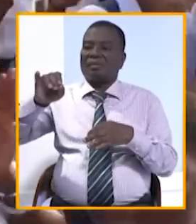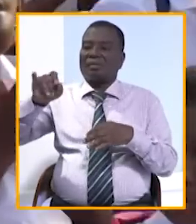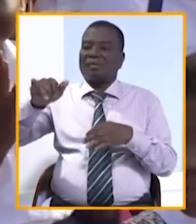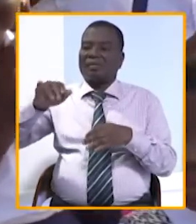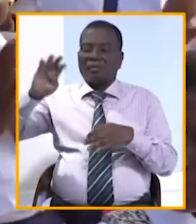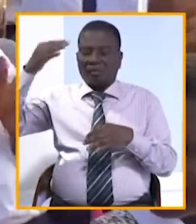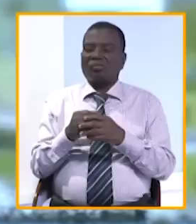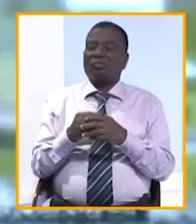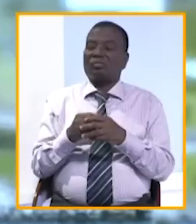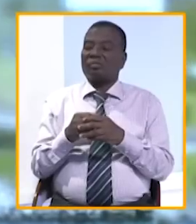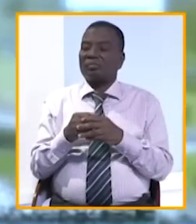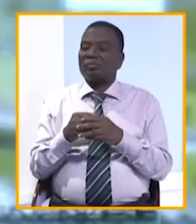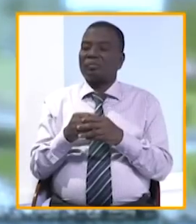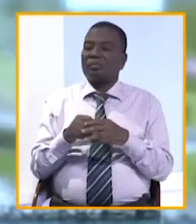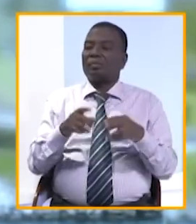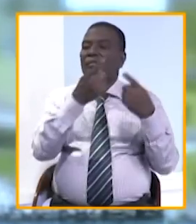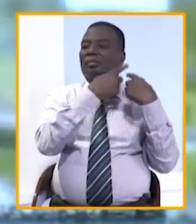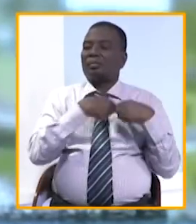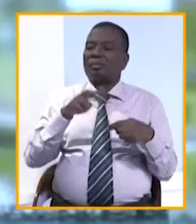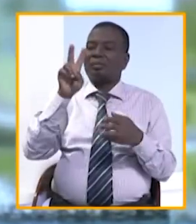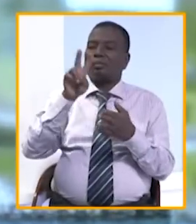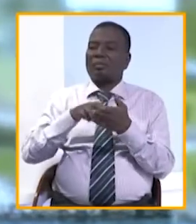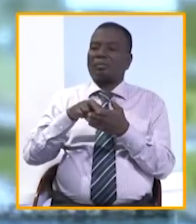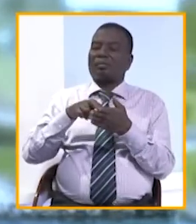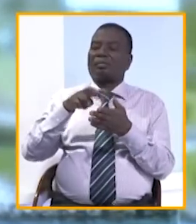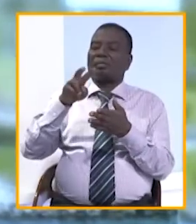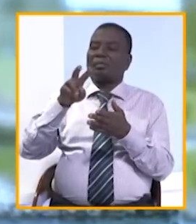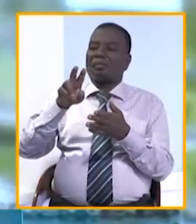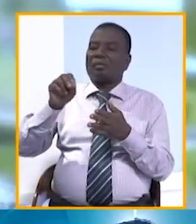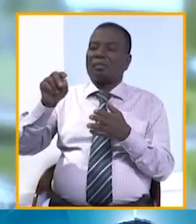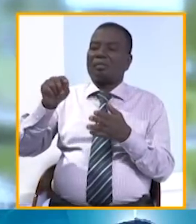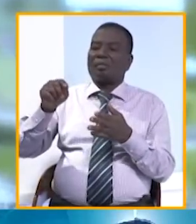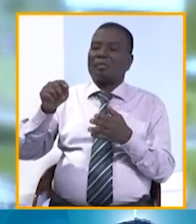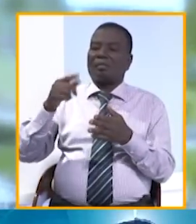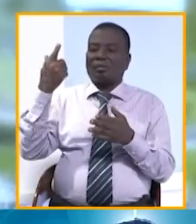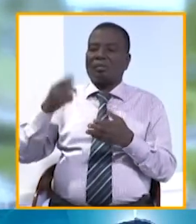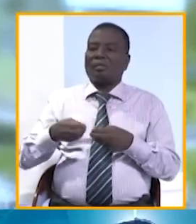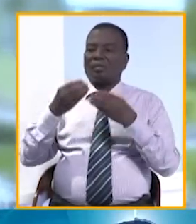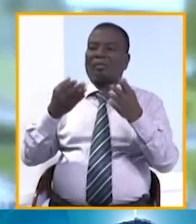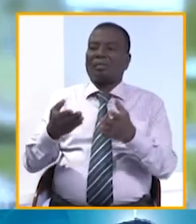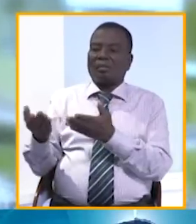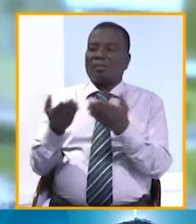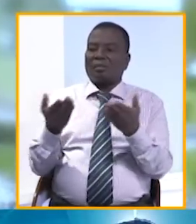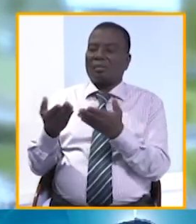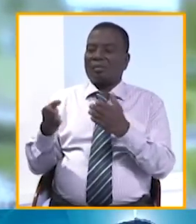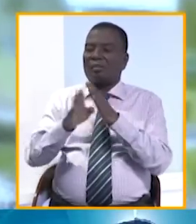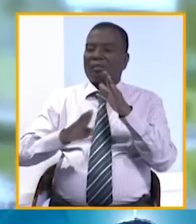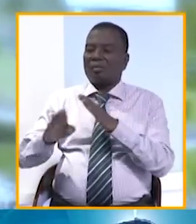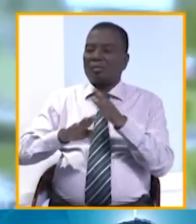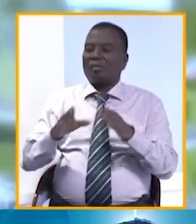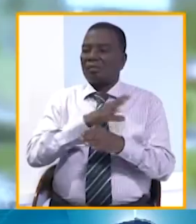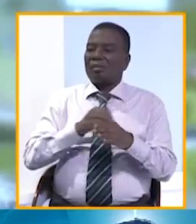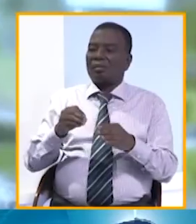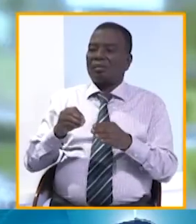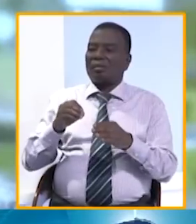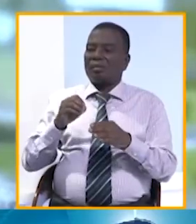de l'école. Depuis 2020, le programme d'amélioration de la gouvernance pour la délivrance des services de base aux citoyens distribue des manuels